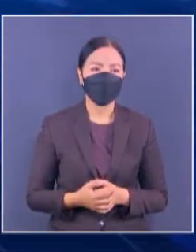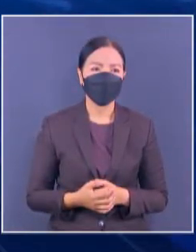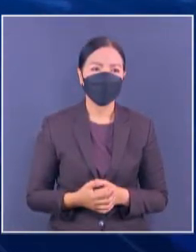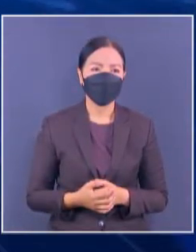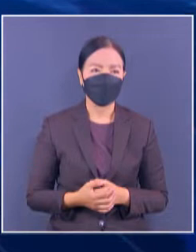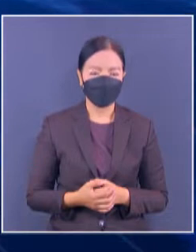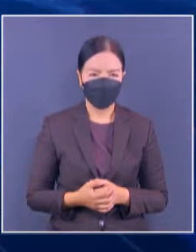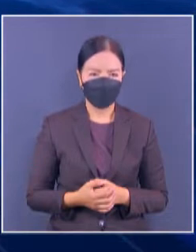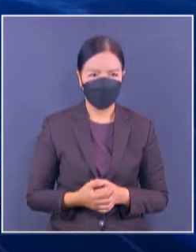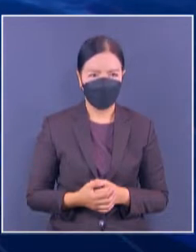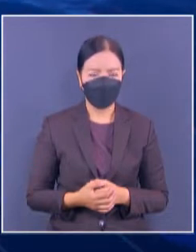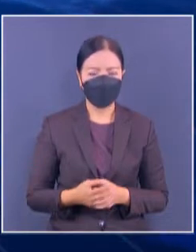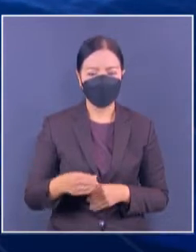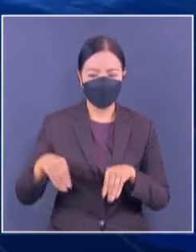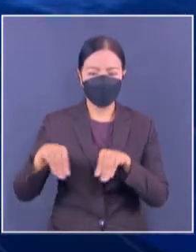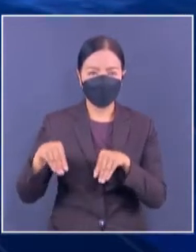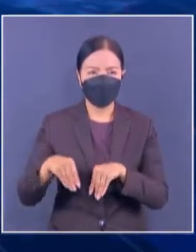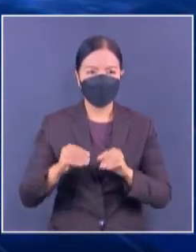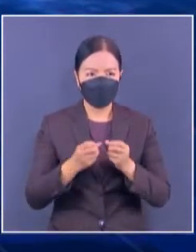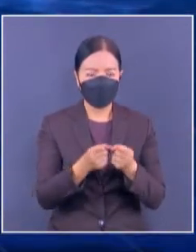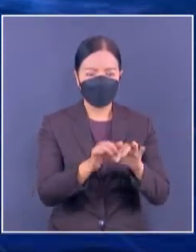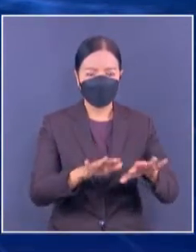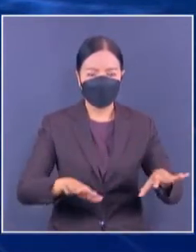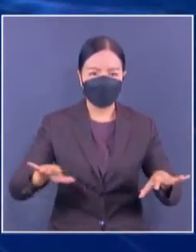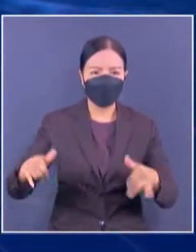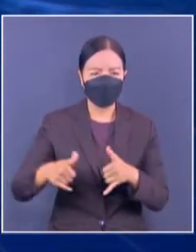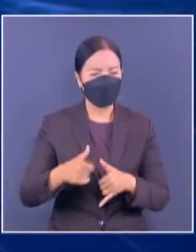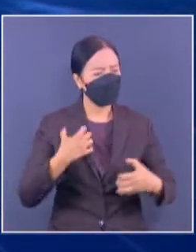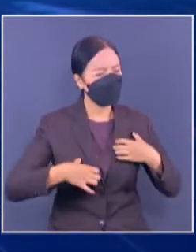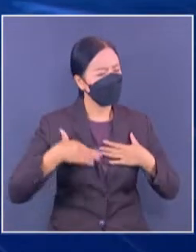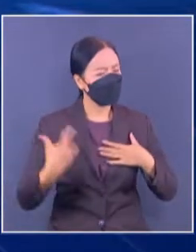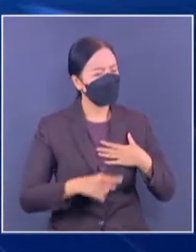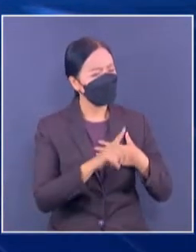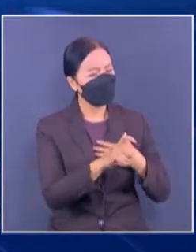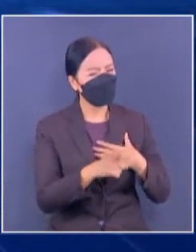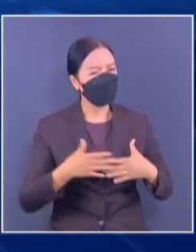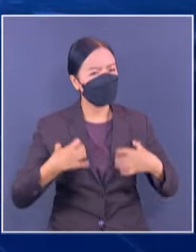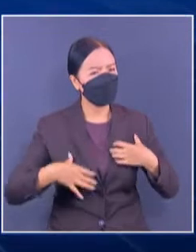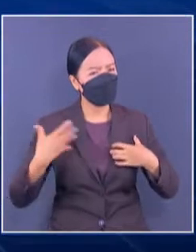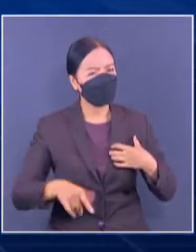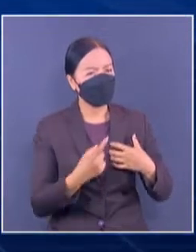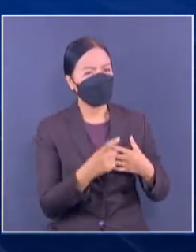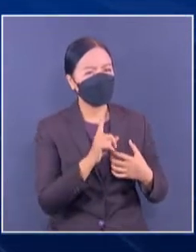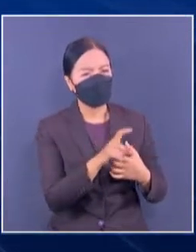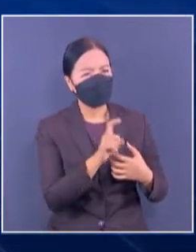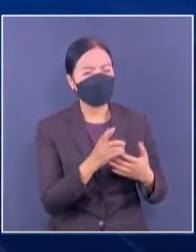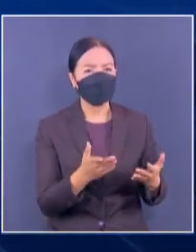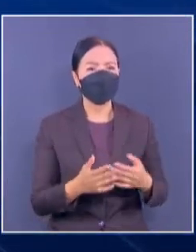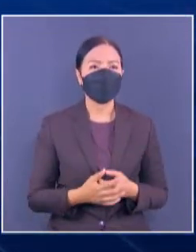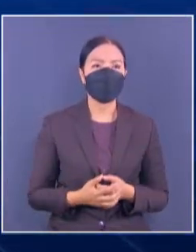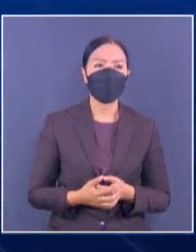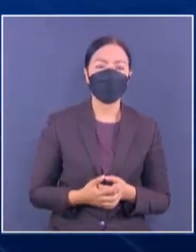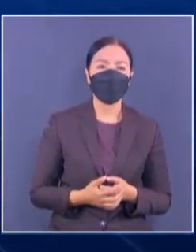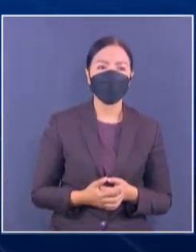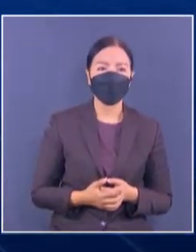ที่ข้างเคียง สองแล้วใครเดือดร้อนอะไรหยังแล้วมันเดือดร้อนอะไรหยังแล้วถามว่าเดือดร้อนอะไรหยัง นี่แหละฮะเข